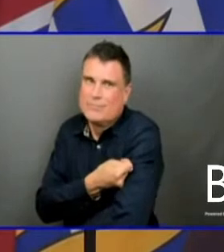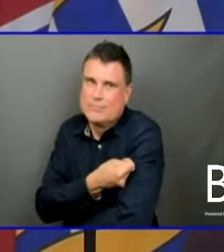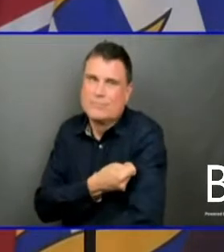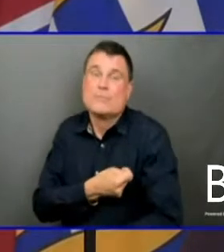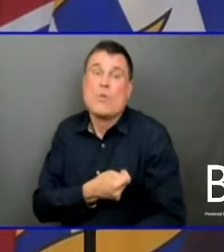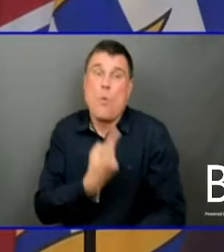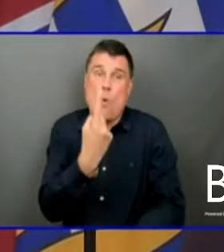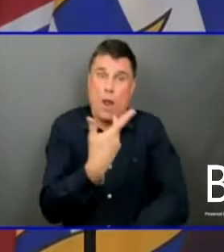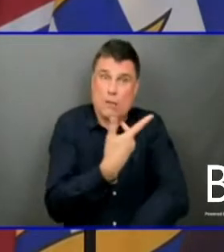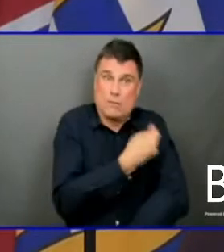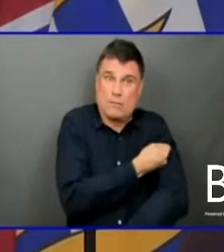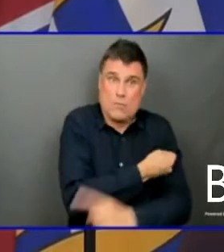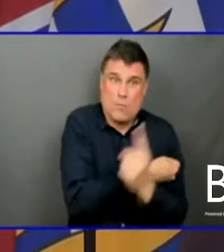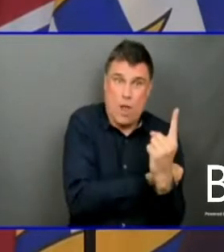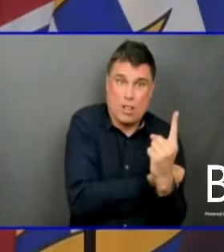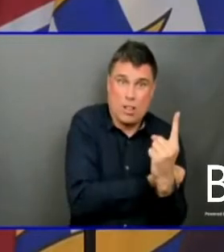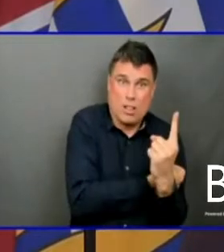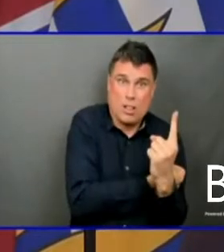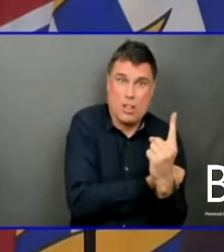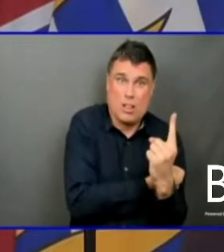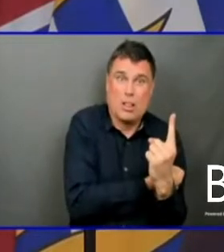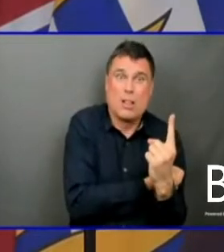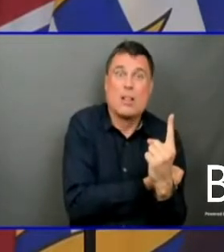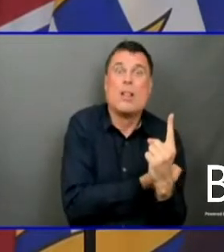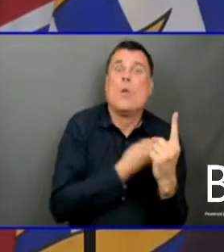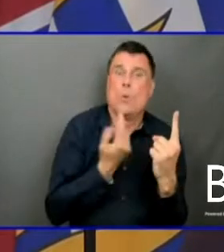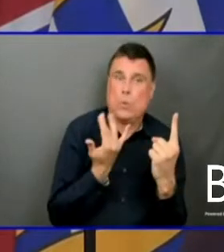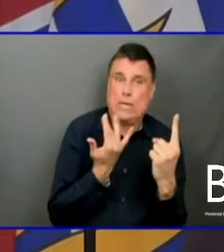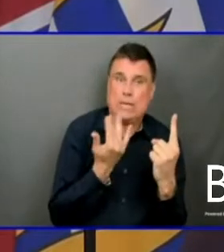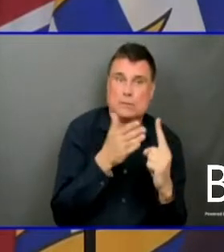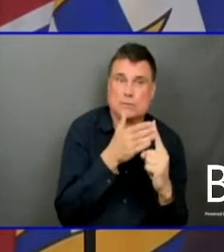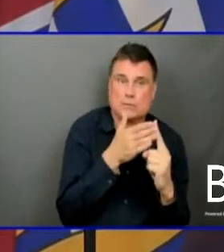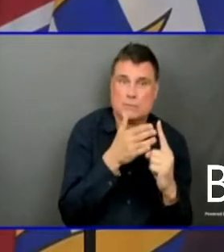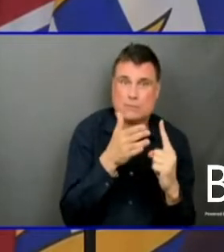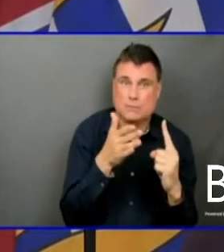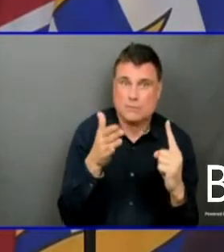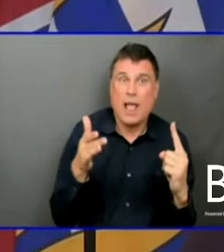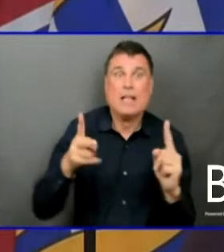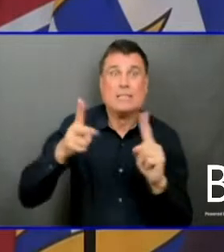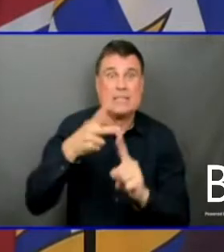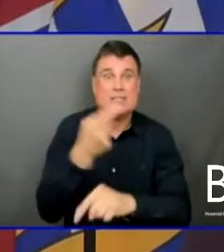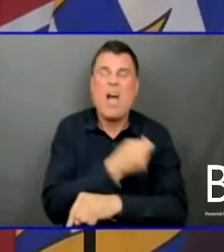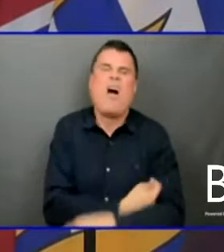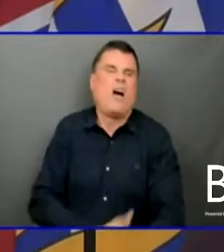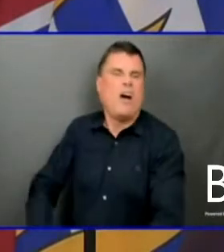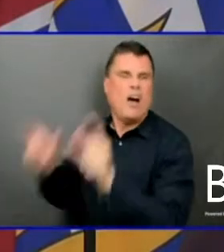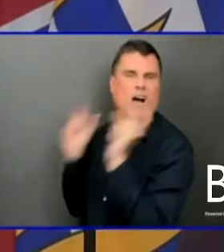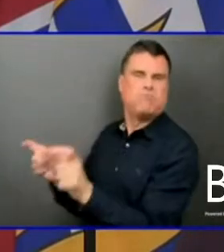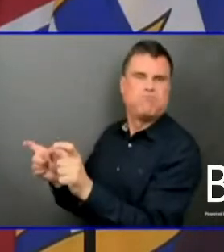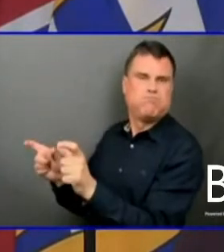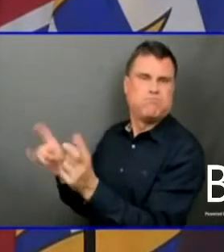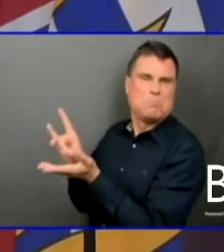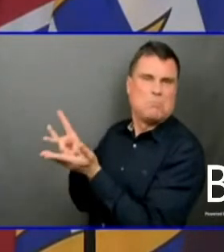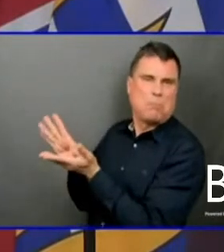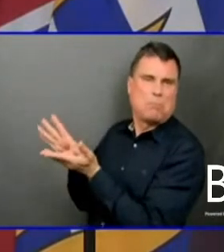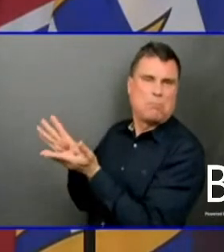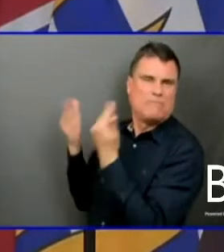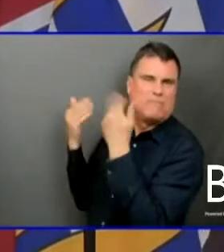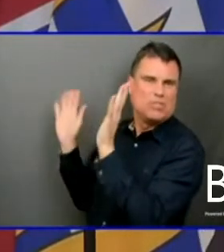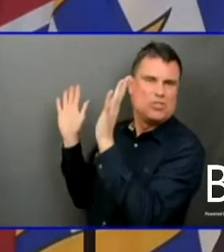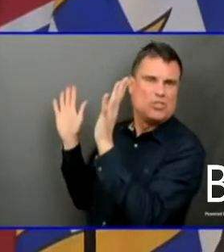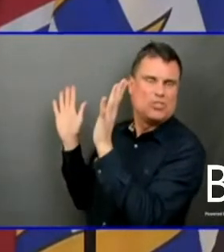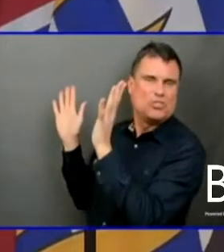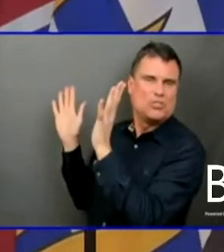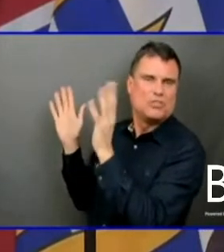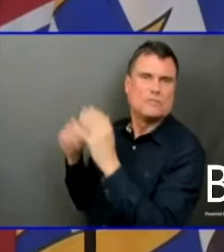那么他说第2针呢是能够给这个病毒更有力的反击，所以第2针很重要。